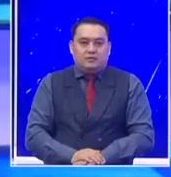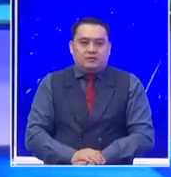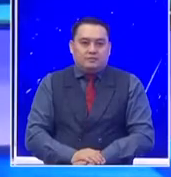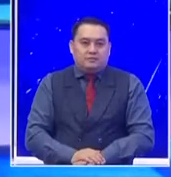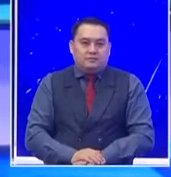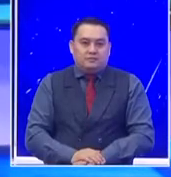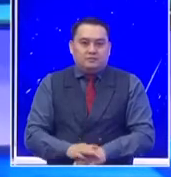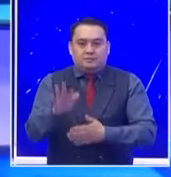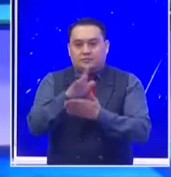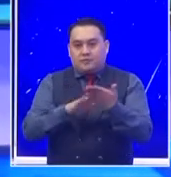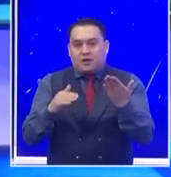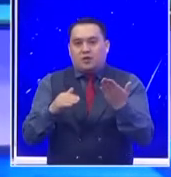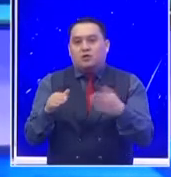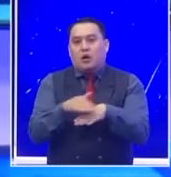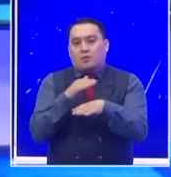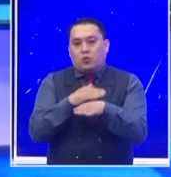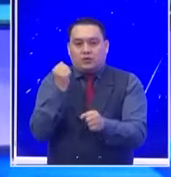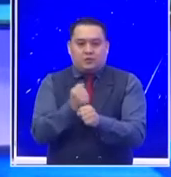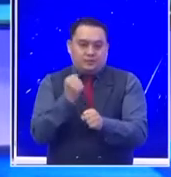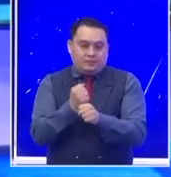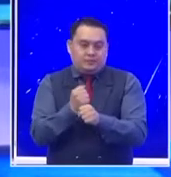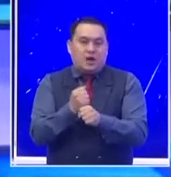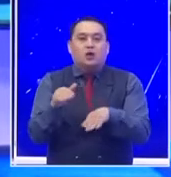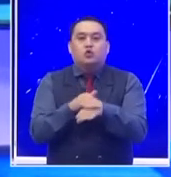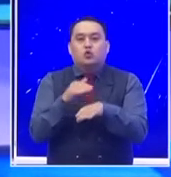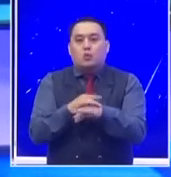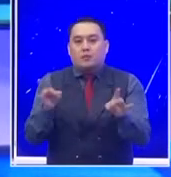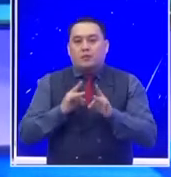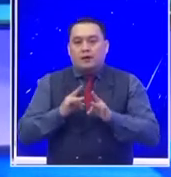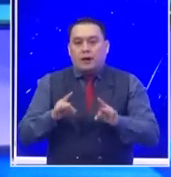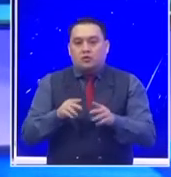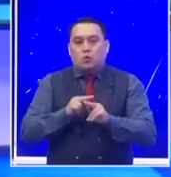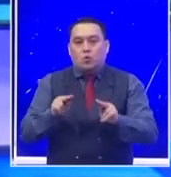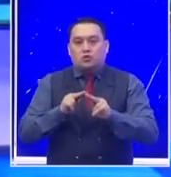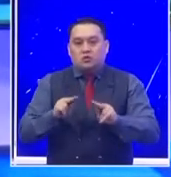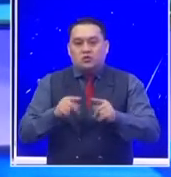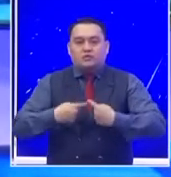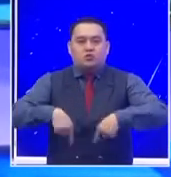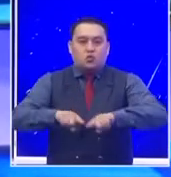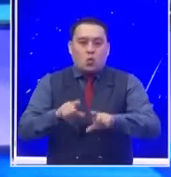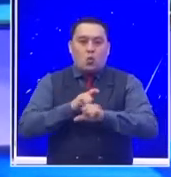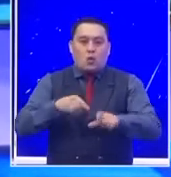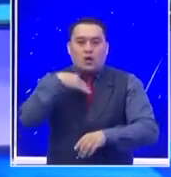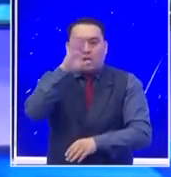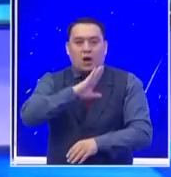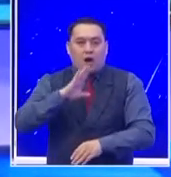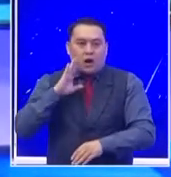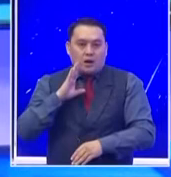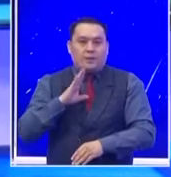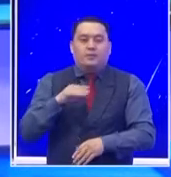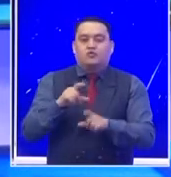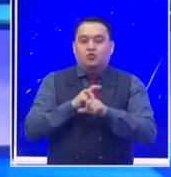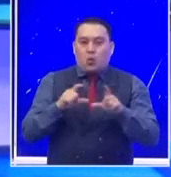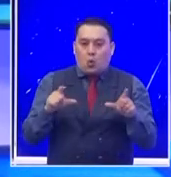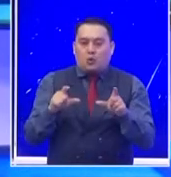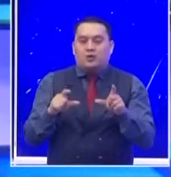продолжаем выпуск твори добро благотворительный концерт организовали преподаватели ученики и их родители школы имени макаренко